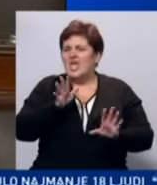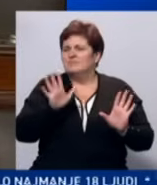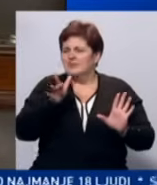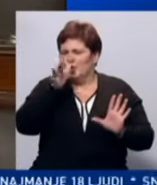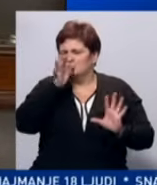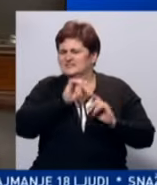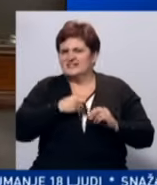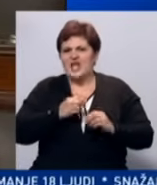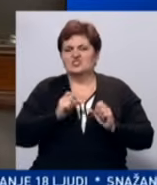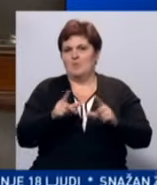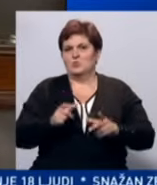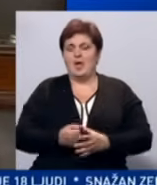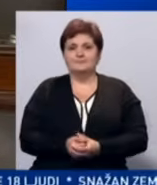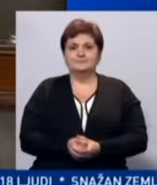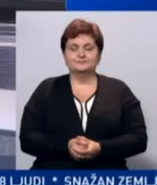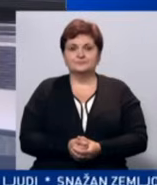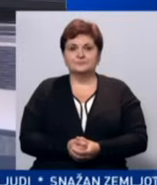poruku.